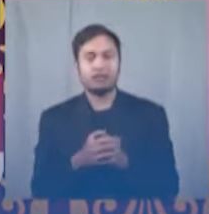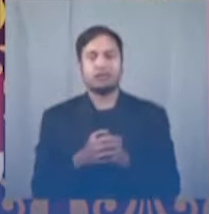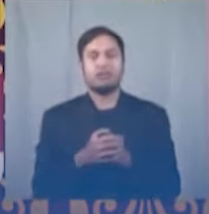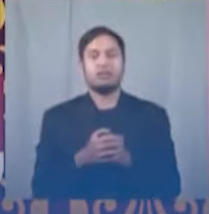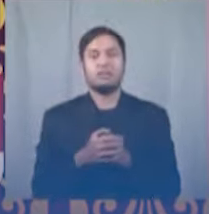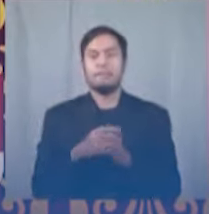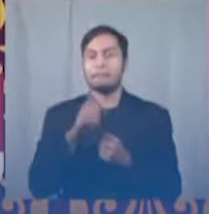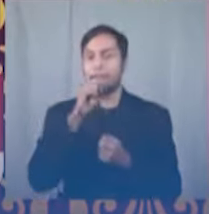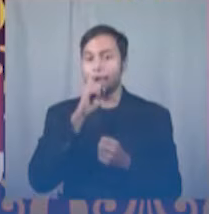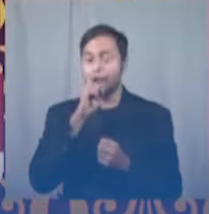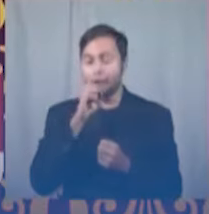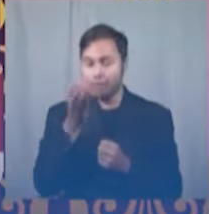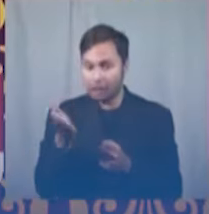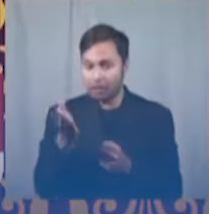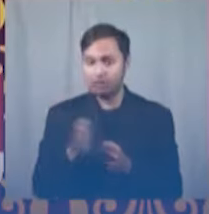Bapak hanya untuk benerin